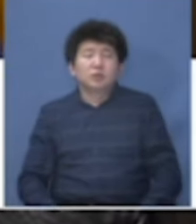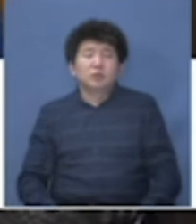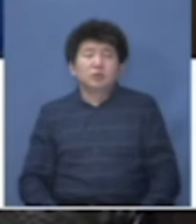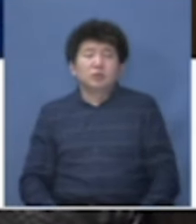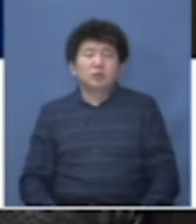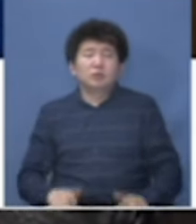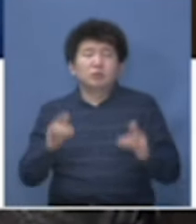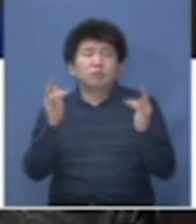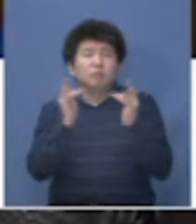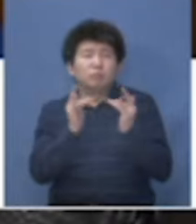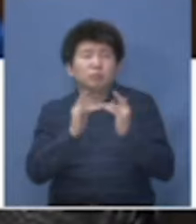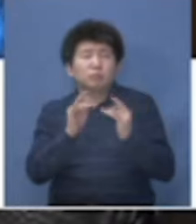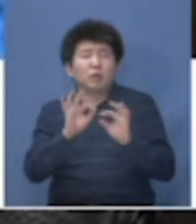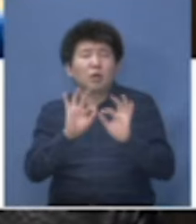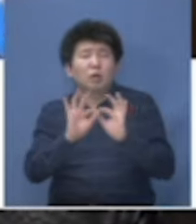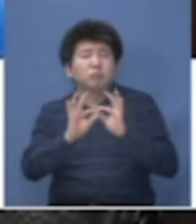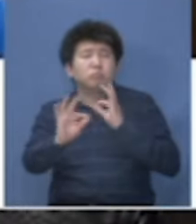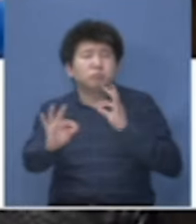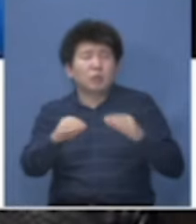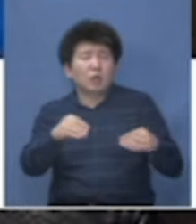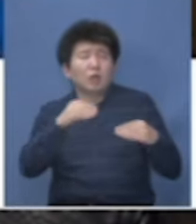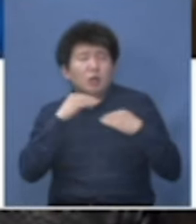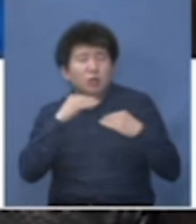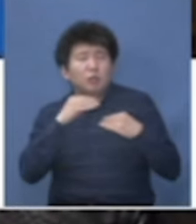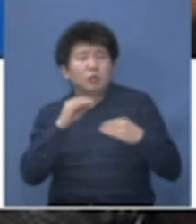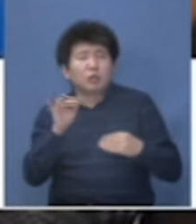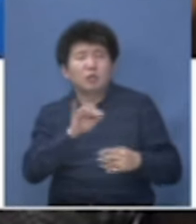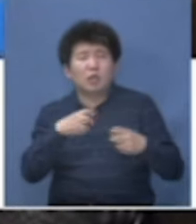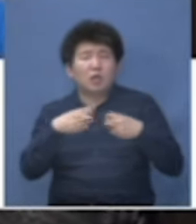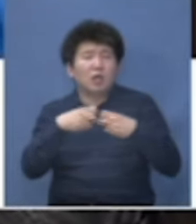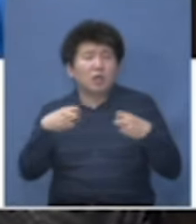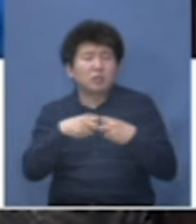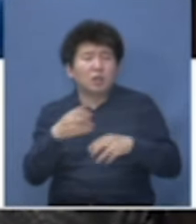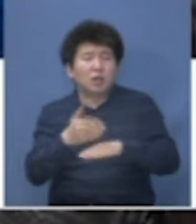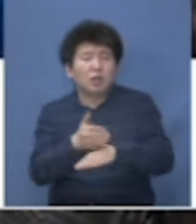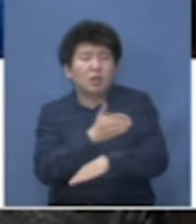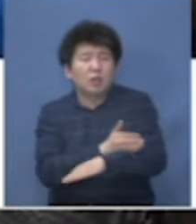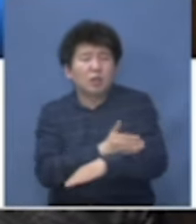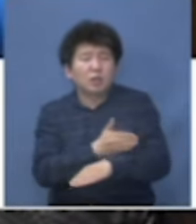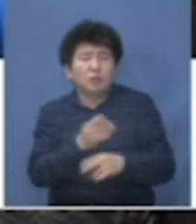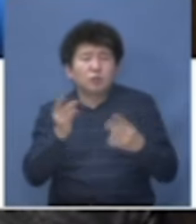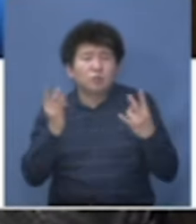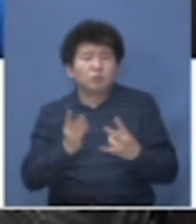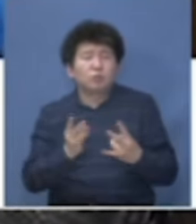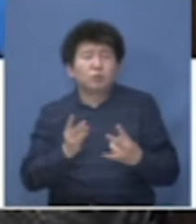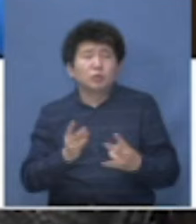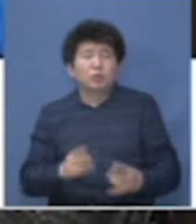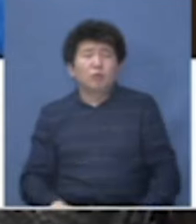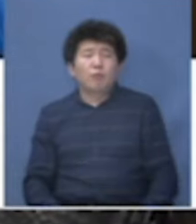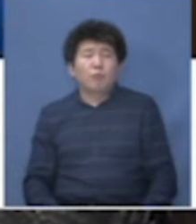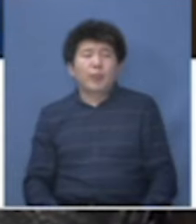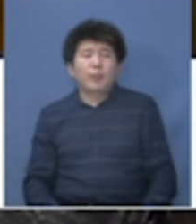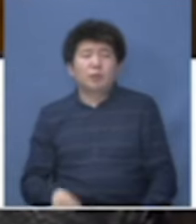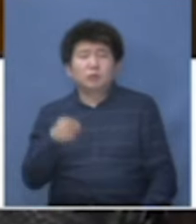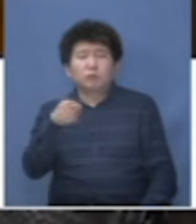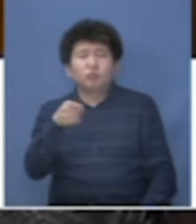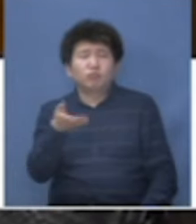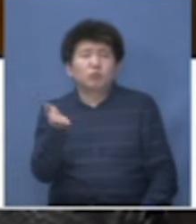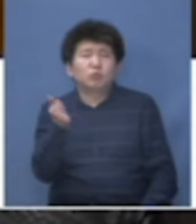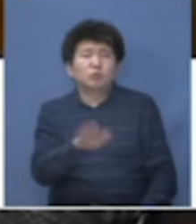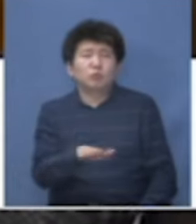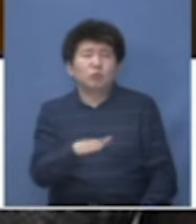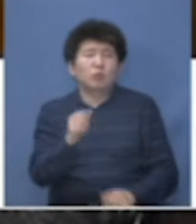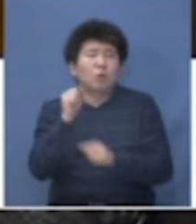төсек жабдықтар дейміз, және де резиновый етіктер қажетті. 1000 штуктың үстінде